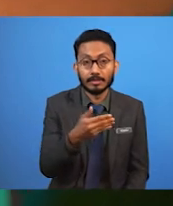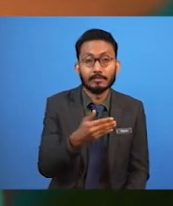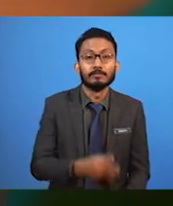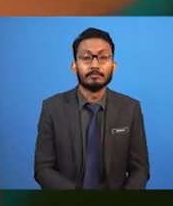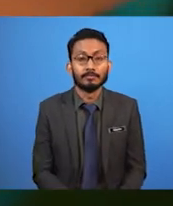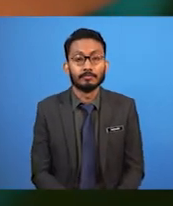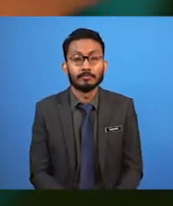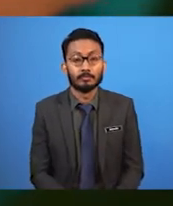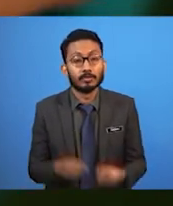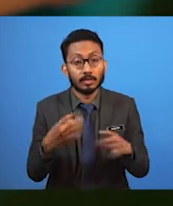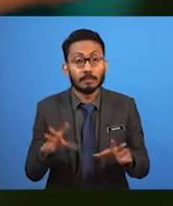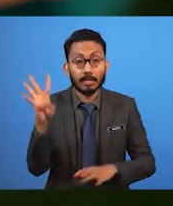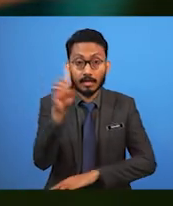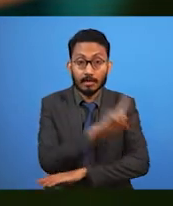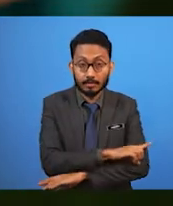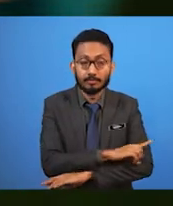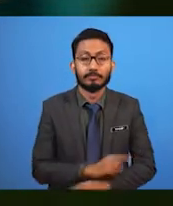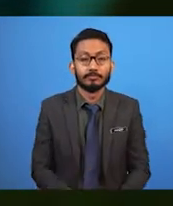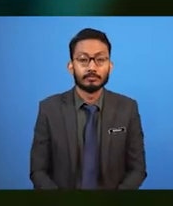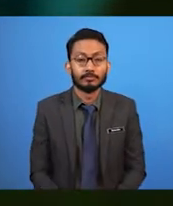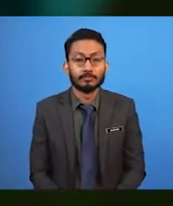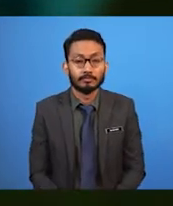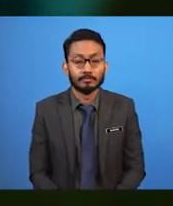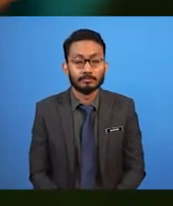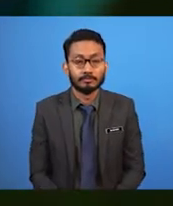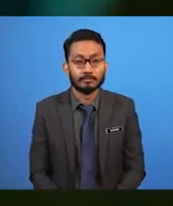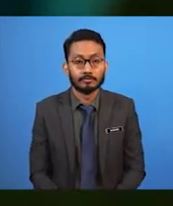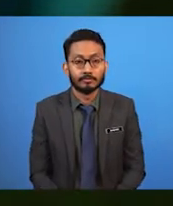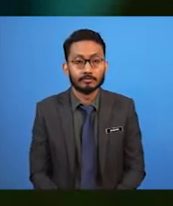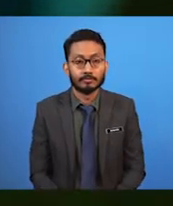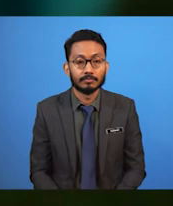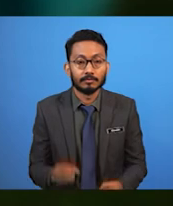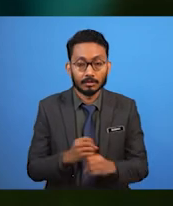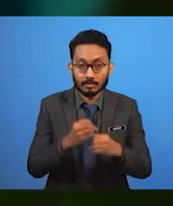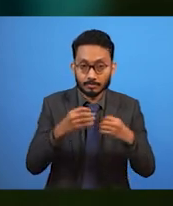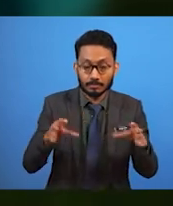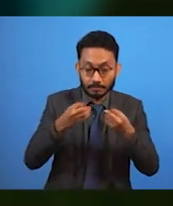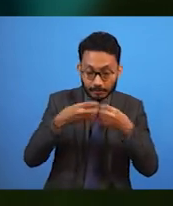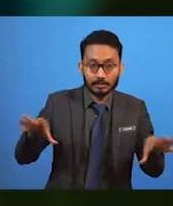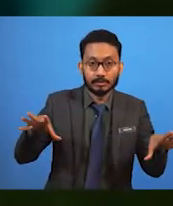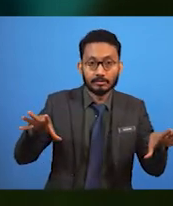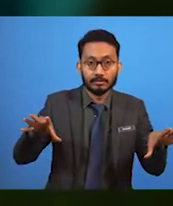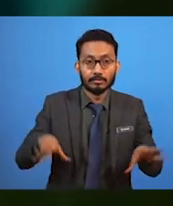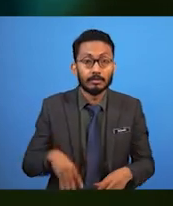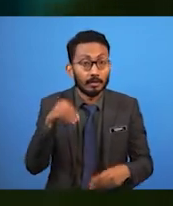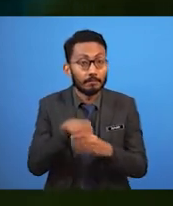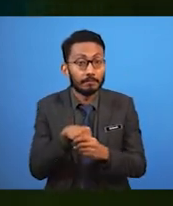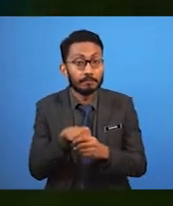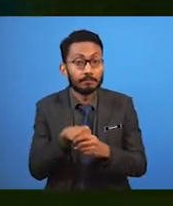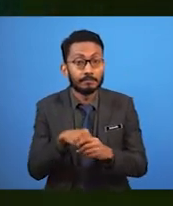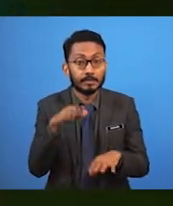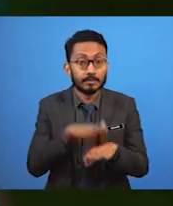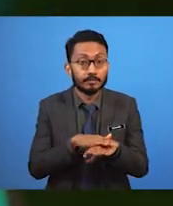hari, kelihatan Moina spesies yang dilepaskan dan berkembang biak dan berputar-putar di atas permukaan